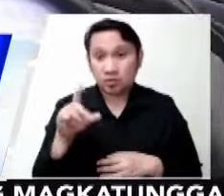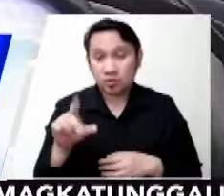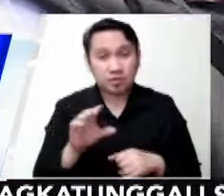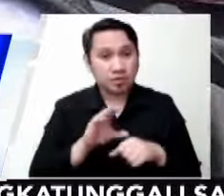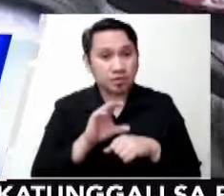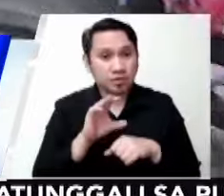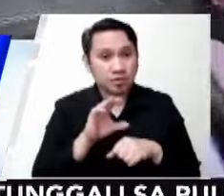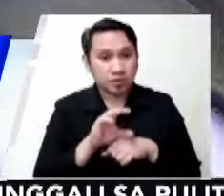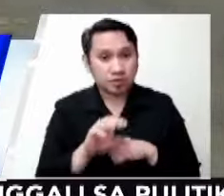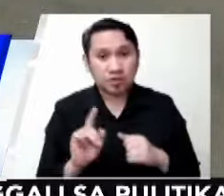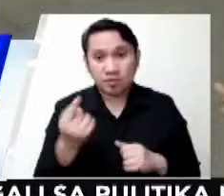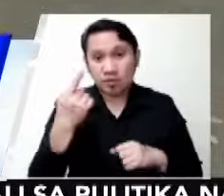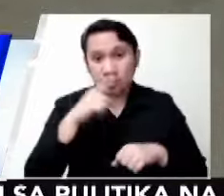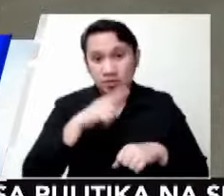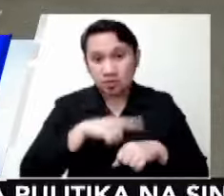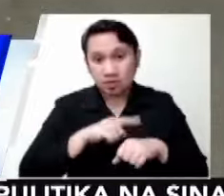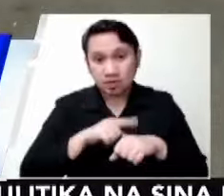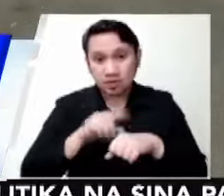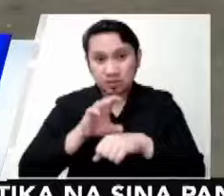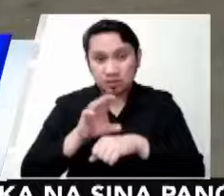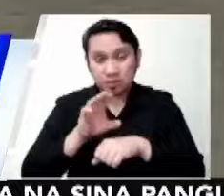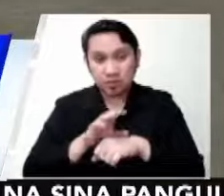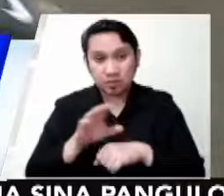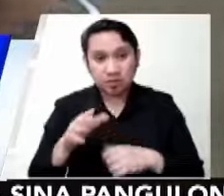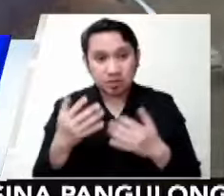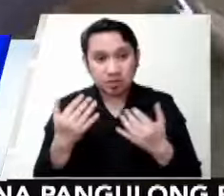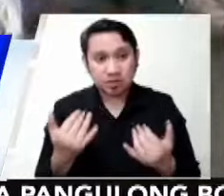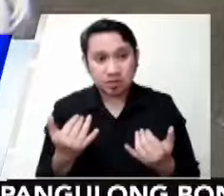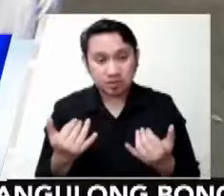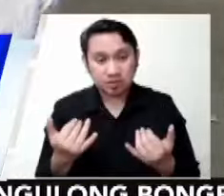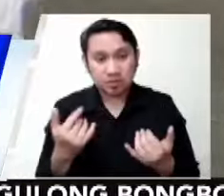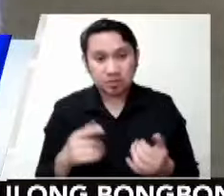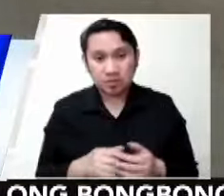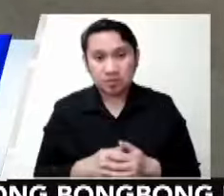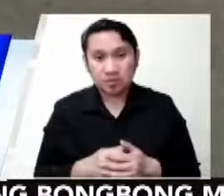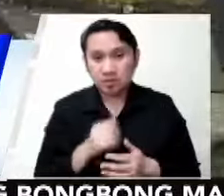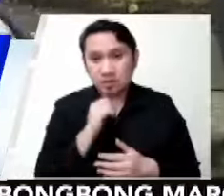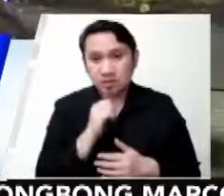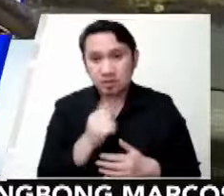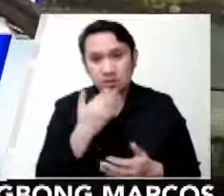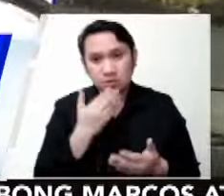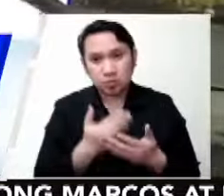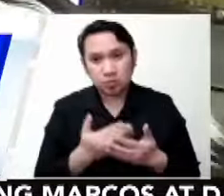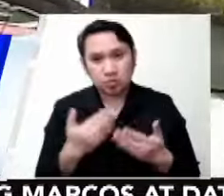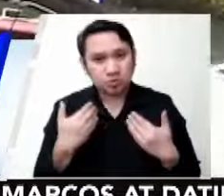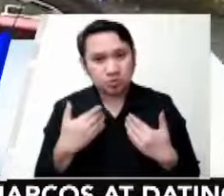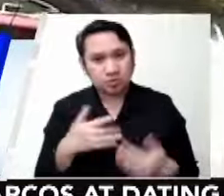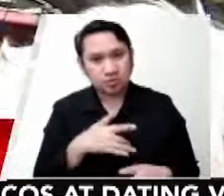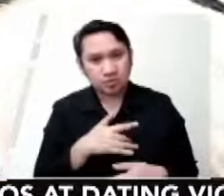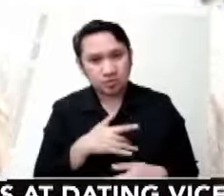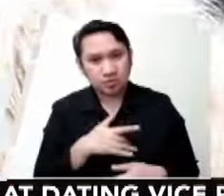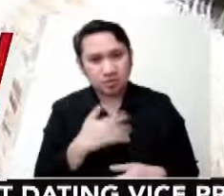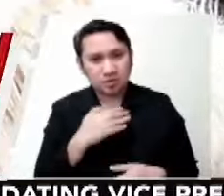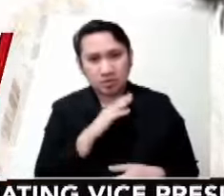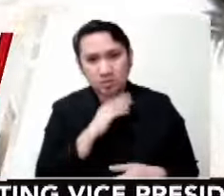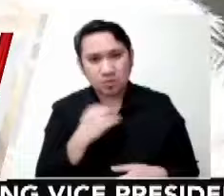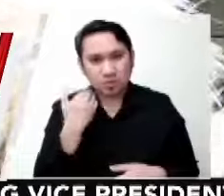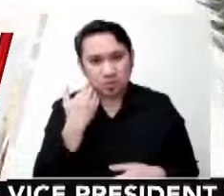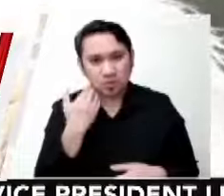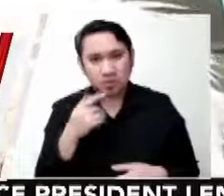time daw niyang ipakonsulta ang alaga na ngayon lang daw hindi naging maganda ang pakiramdam. Deworming lang tsaka yung consultation